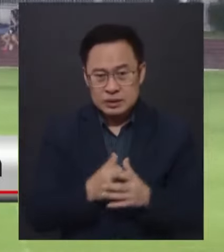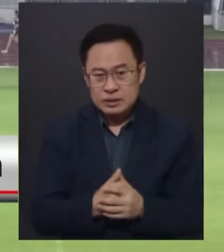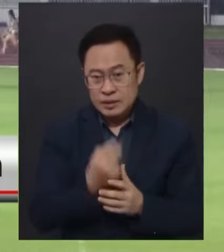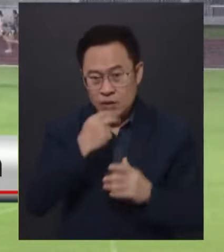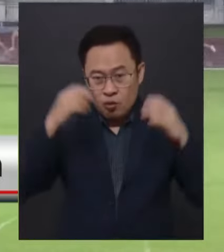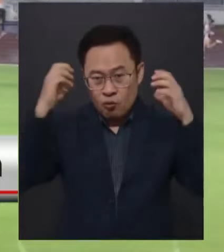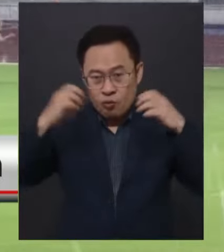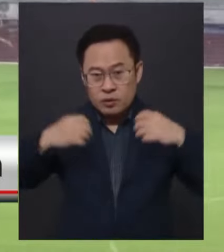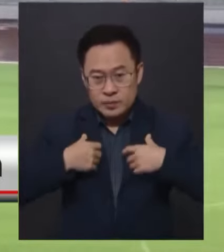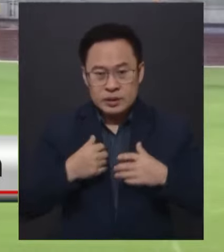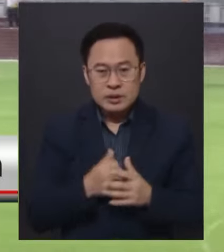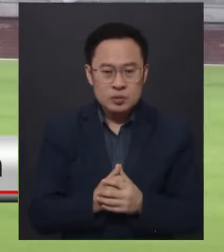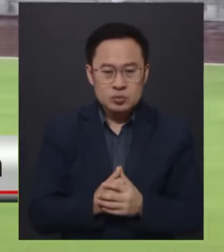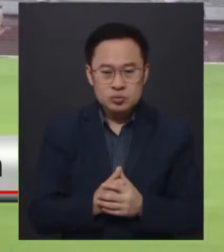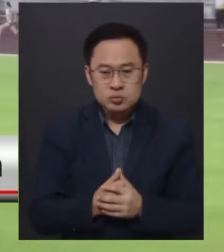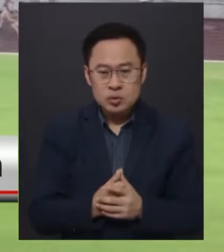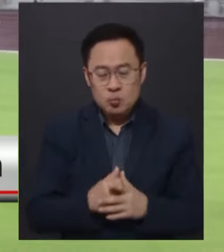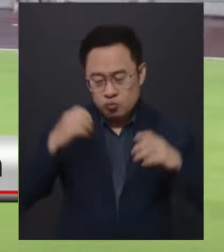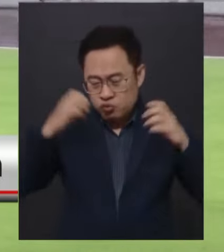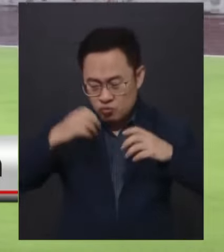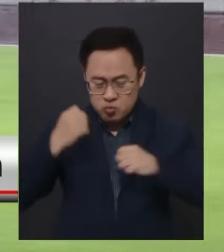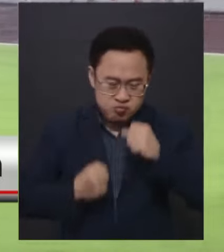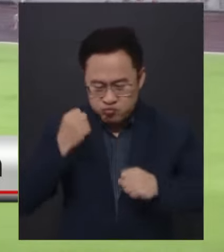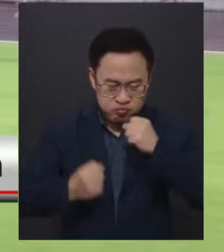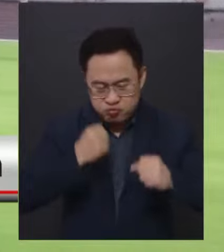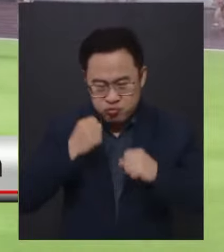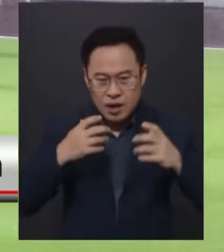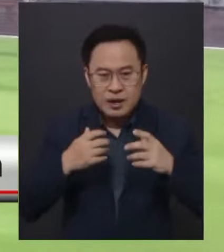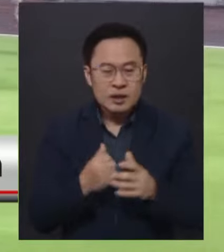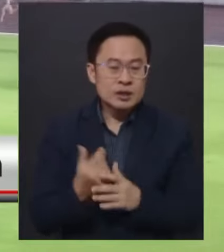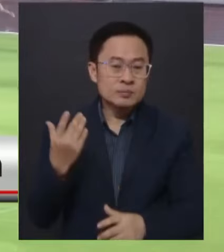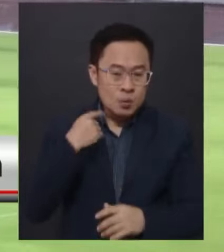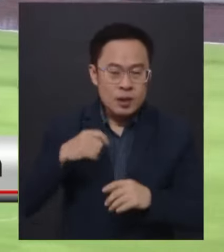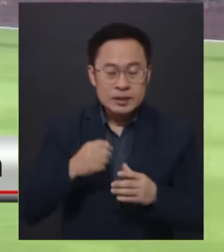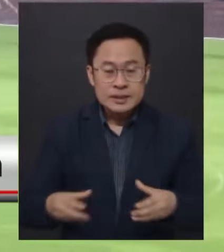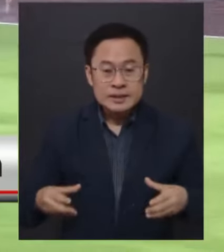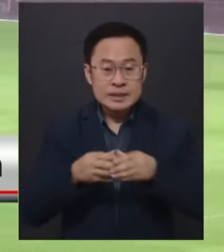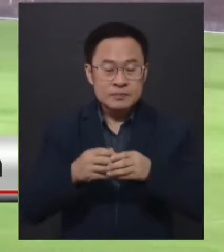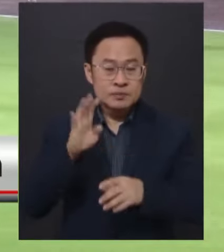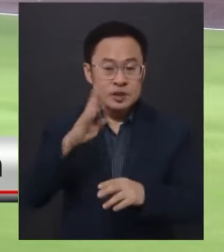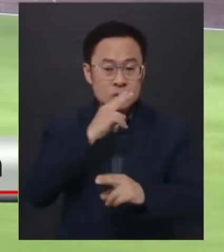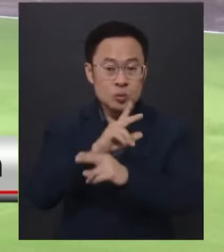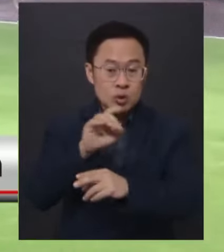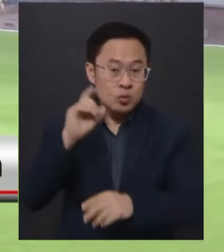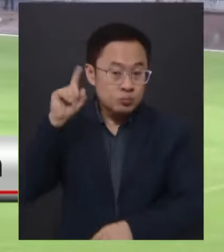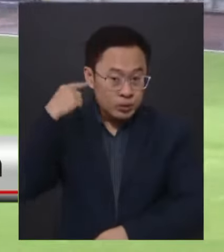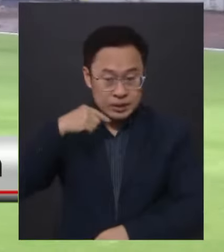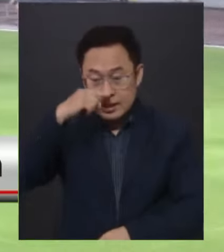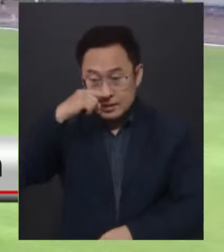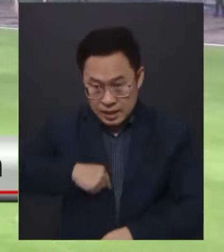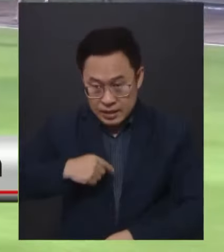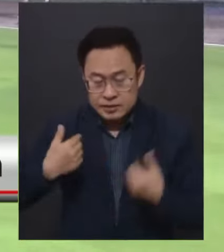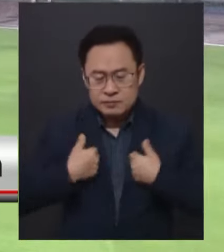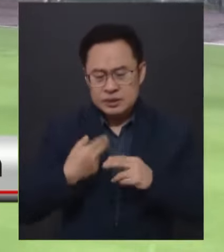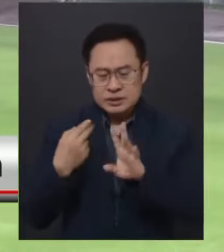ชมครับก่อนเริ่มแล้วก็ตกมาระหว่างการแข่งขันด้วยนะครับไฮไลท์เมื่อวานนี้อยู่ที่ทีมวิ่งผัด 4x 100เมรหญิงครับสาวไทยประกอบไปด้วย